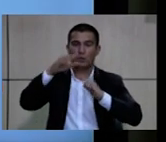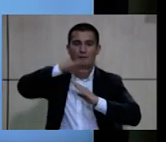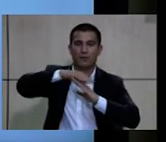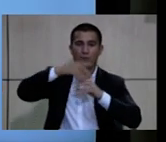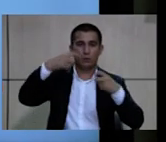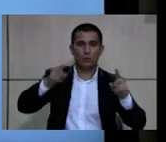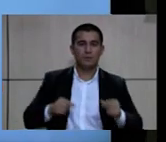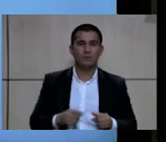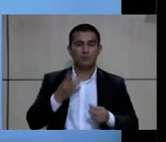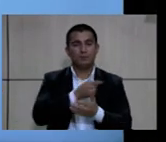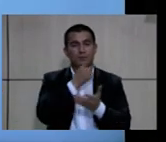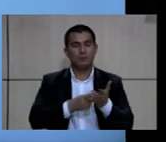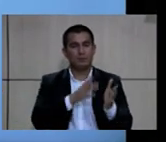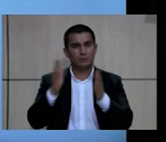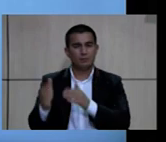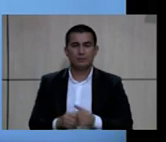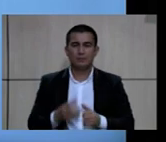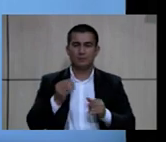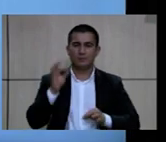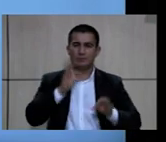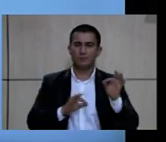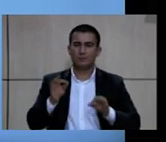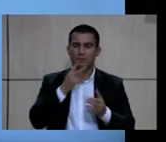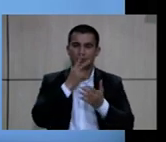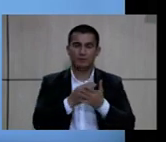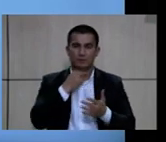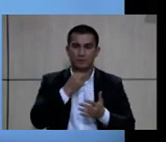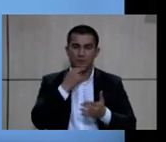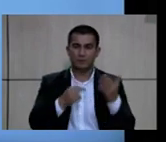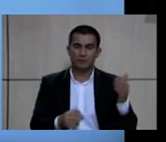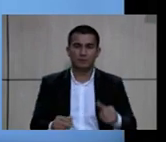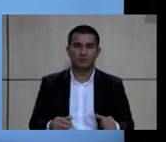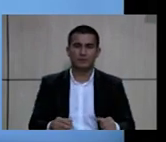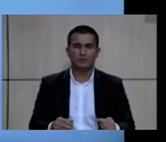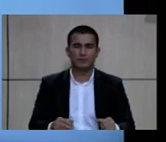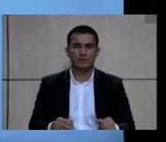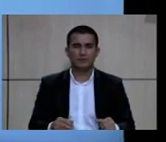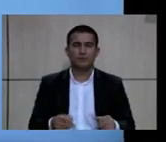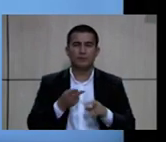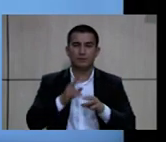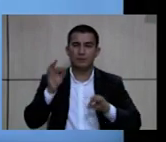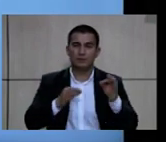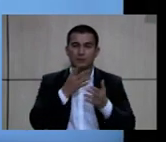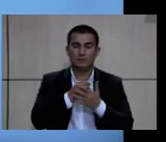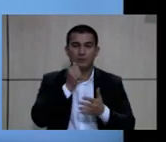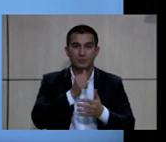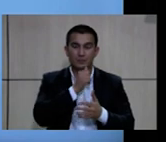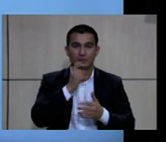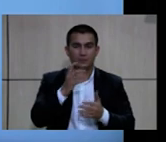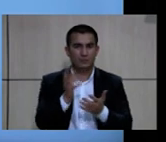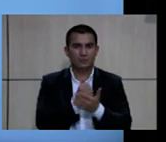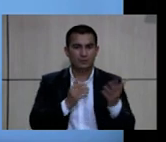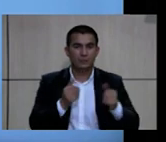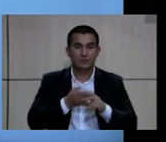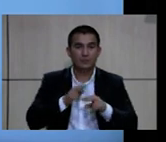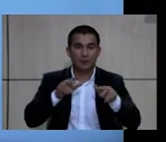Navbatdagi savolimiz. Yana chizmaga diqqatingizni jamlang. Chizmadagi noma'lum x ni toping.